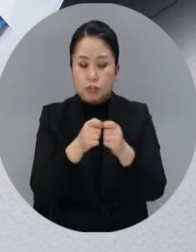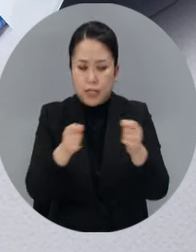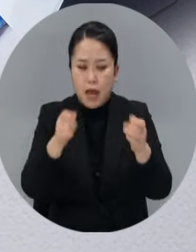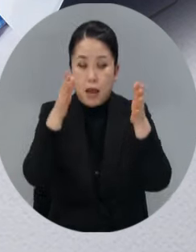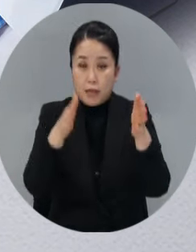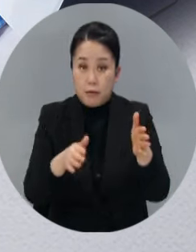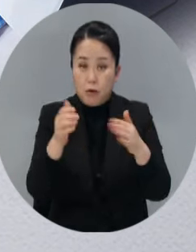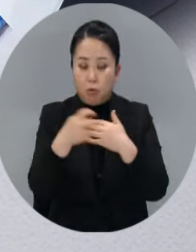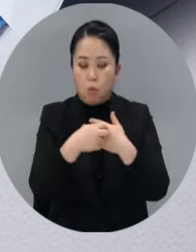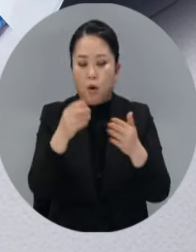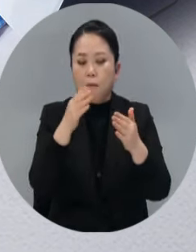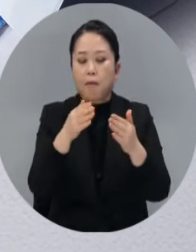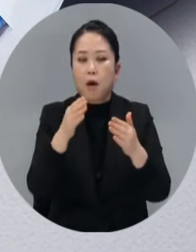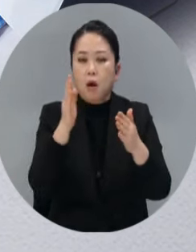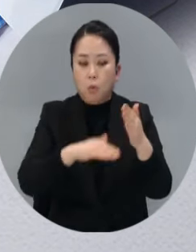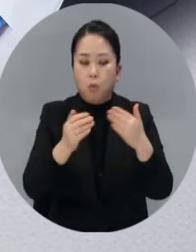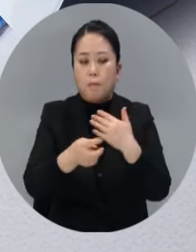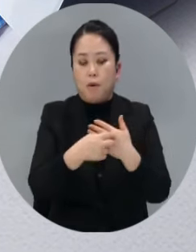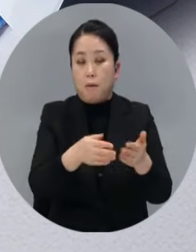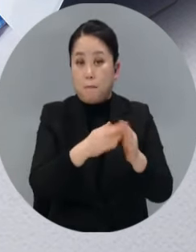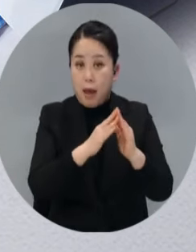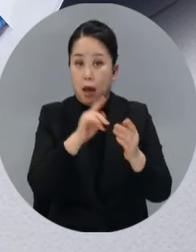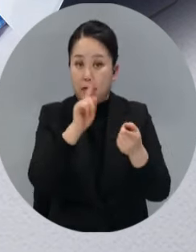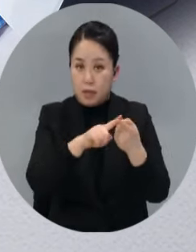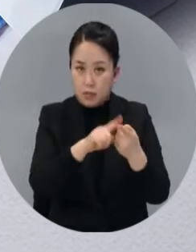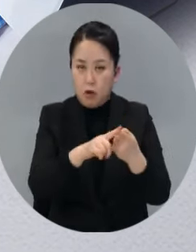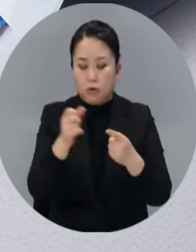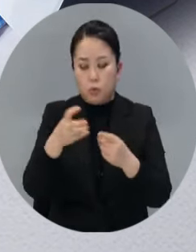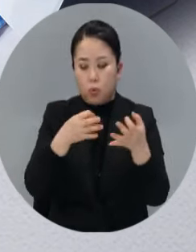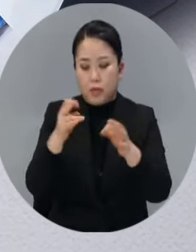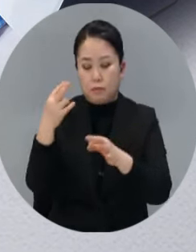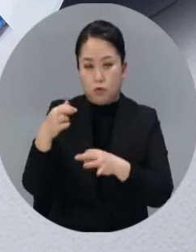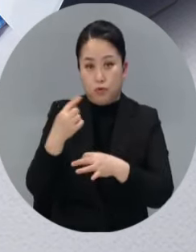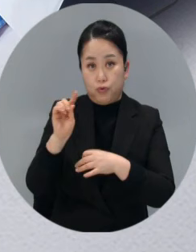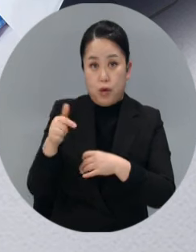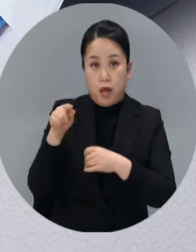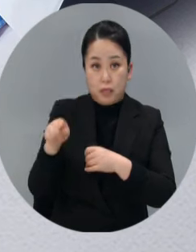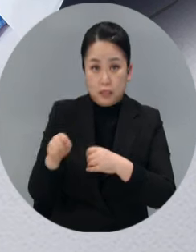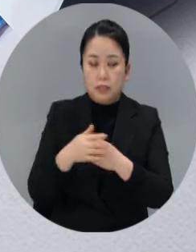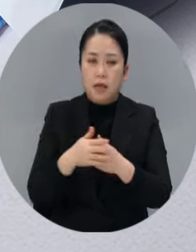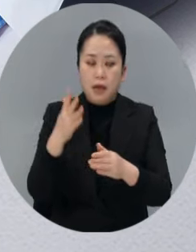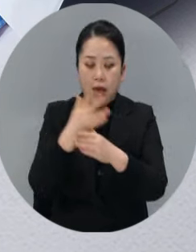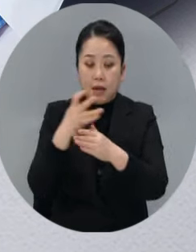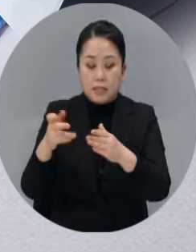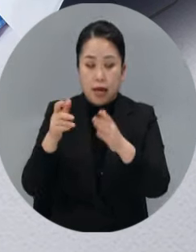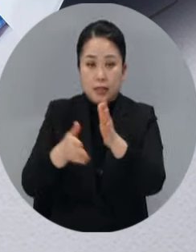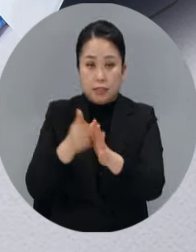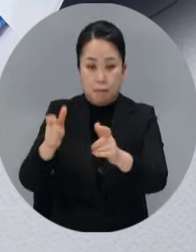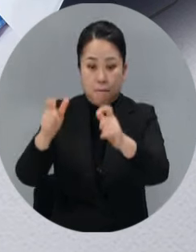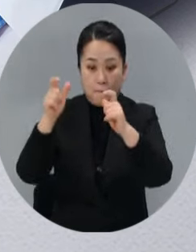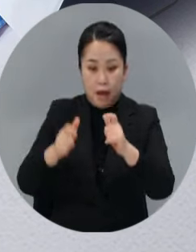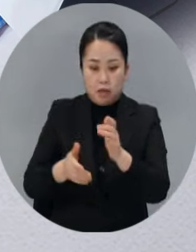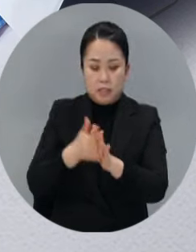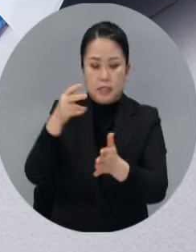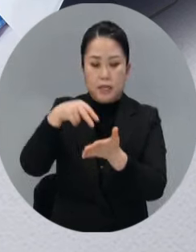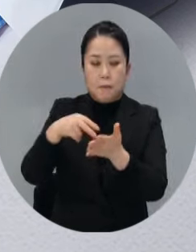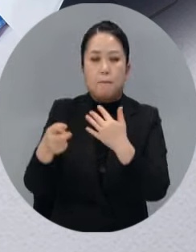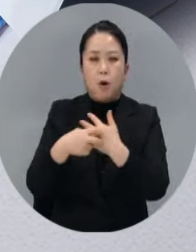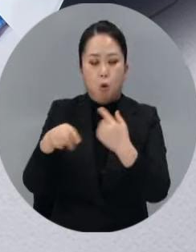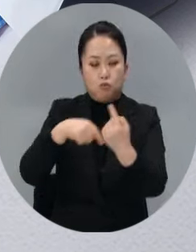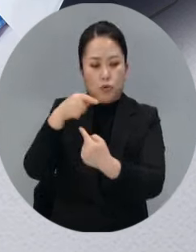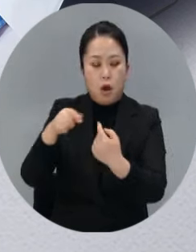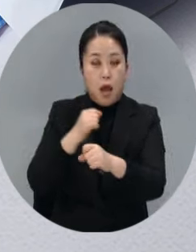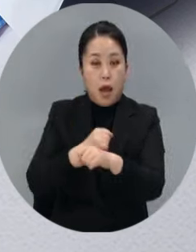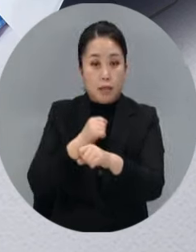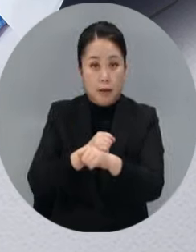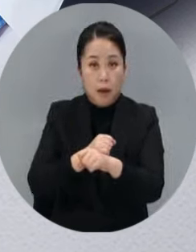립하는 방안을 더불어민주당 김두관 예비 후보는 양산시가 인수해 시립 병원을 운영하는 방안을